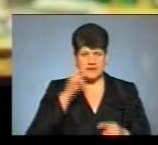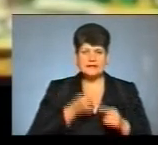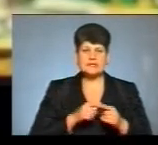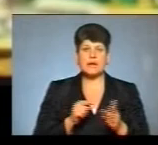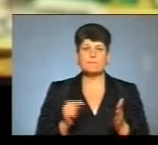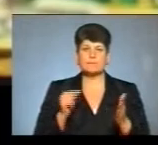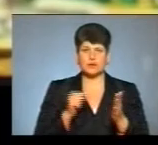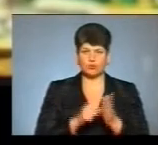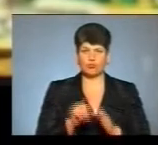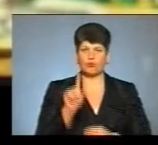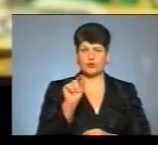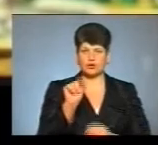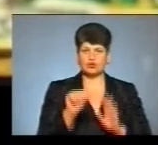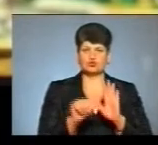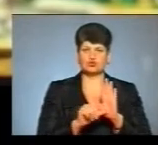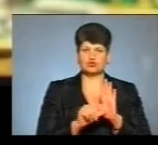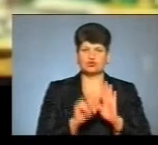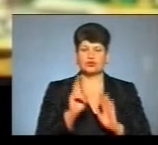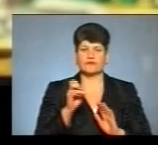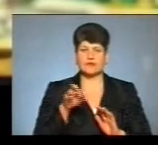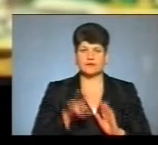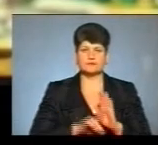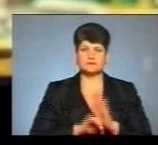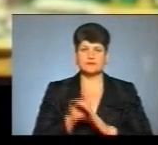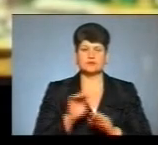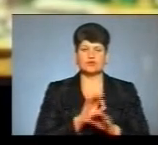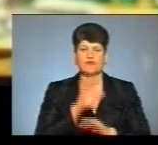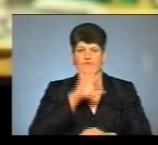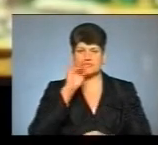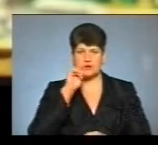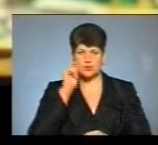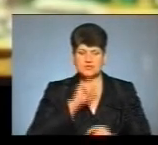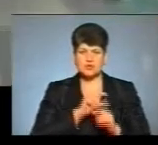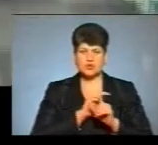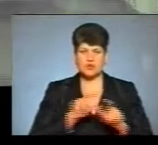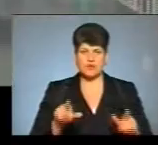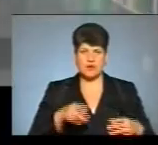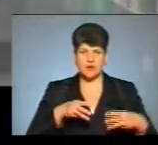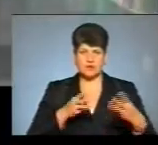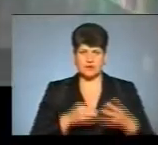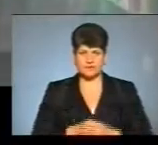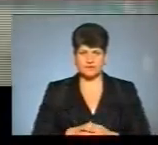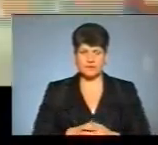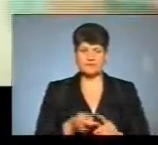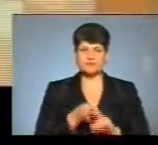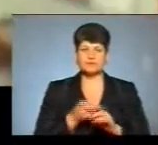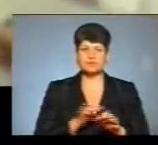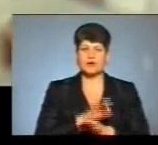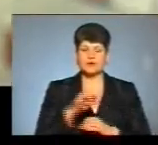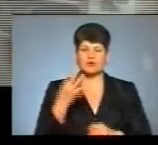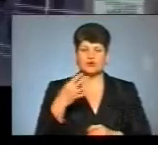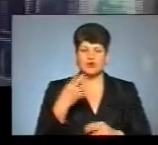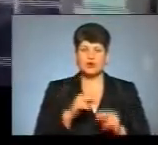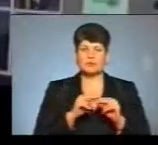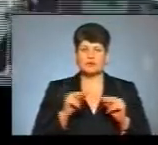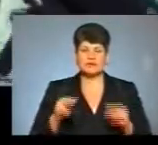у понеділок, 6 квітня, стартує проєкт «Всеукраїнська школа онлайн». В рамках проєкту 40 педагогів